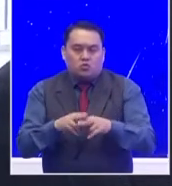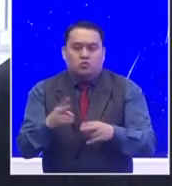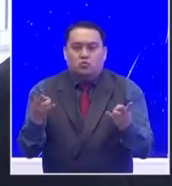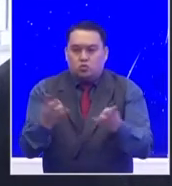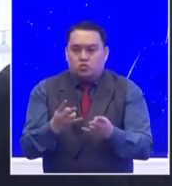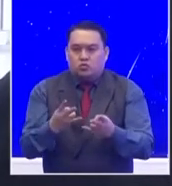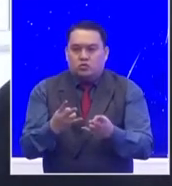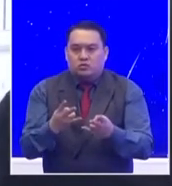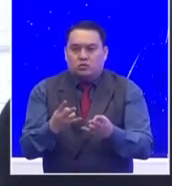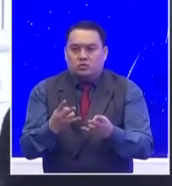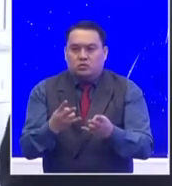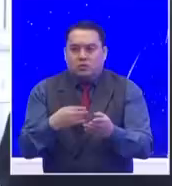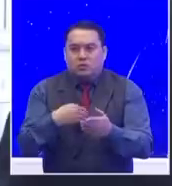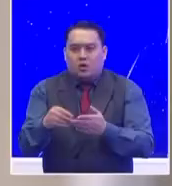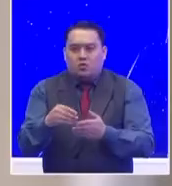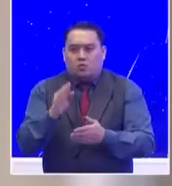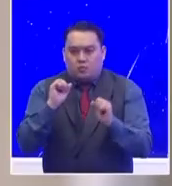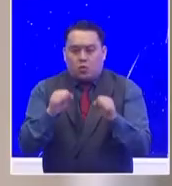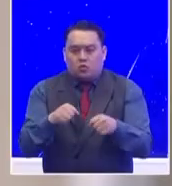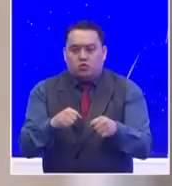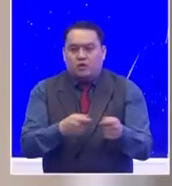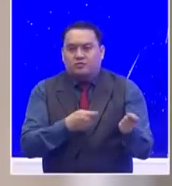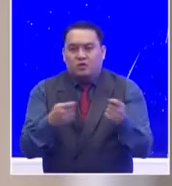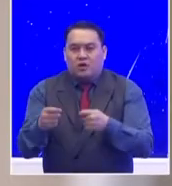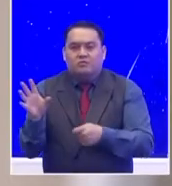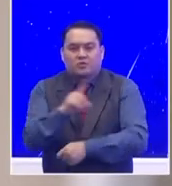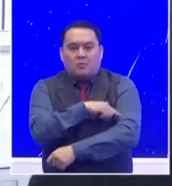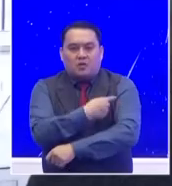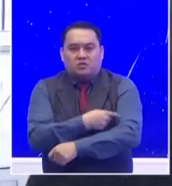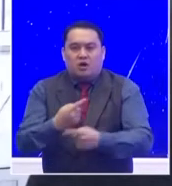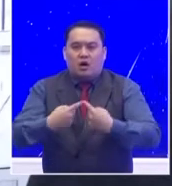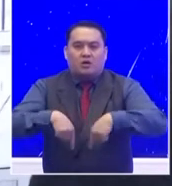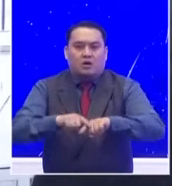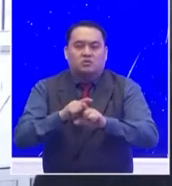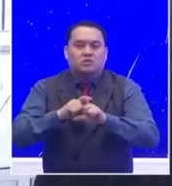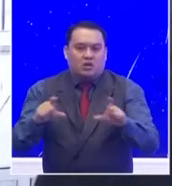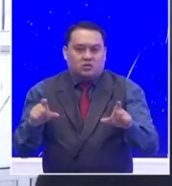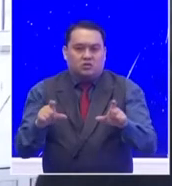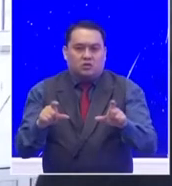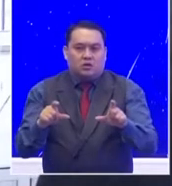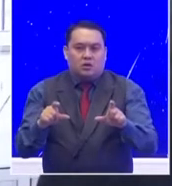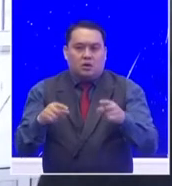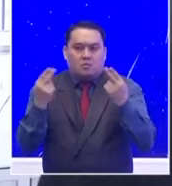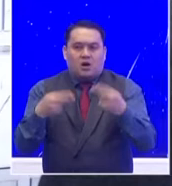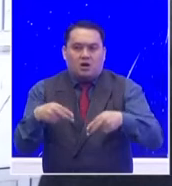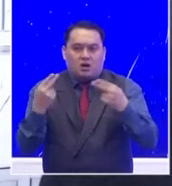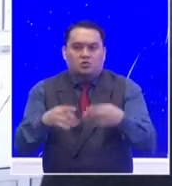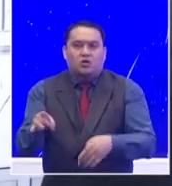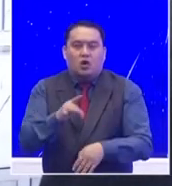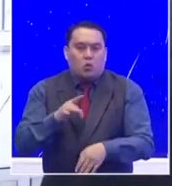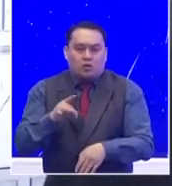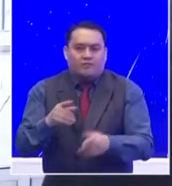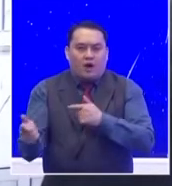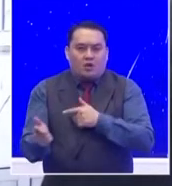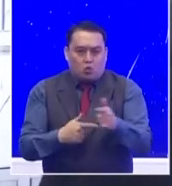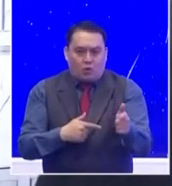все приобретаемо, они могут взять. У нас все медицинские организации в приграничных районах